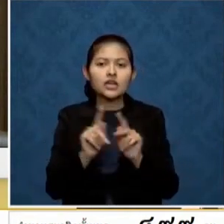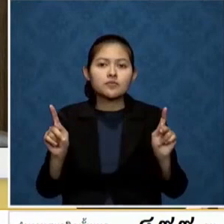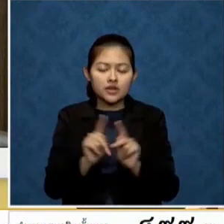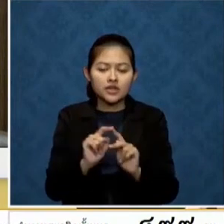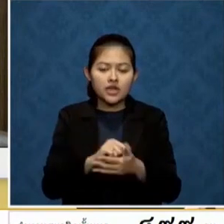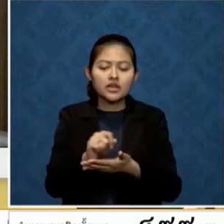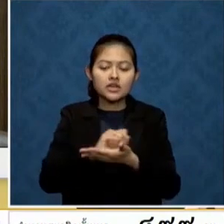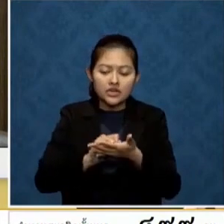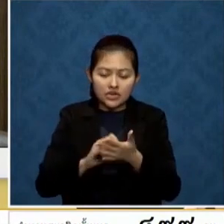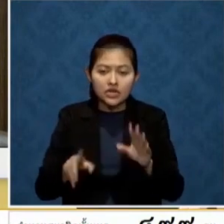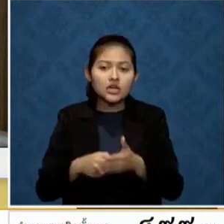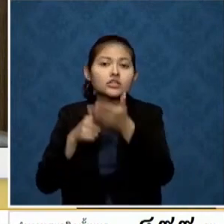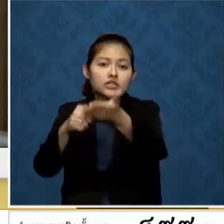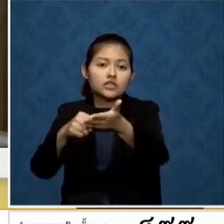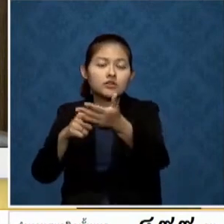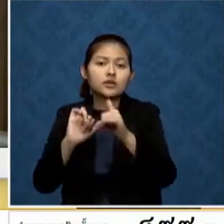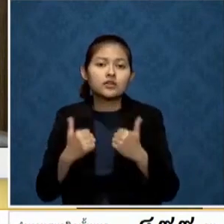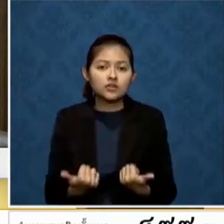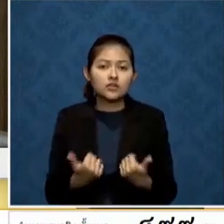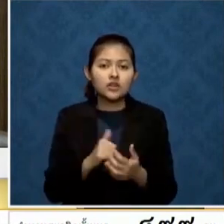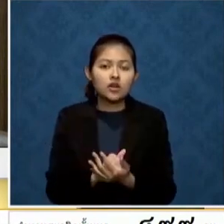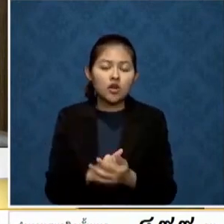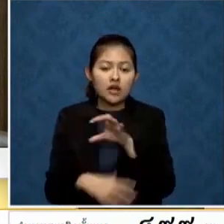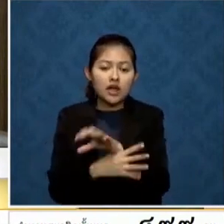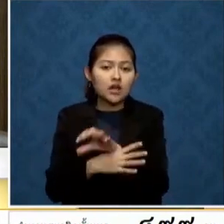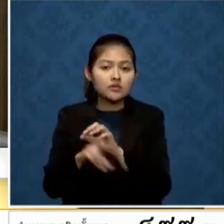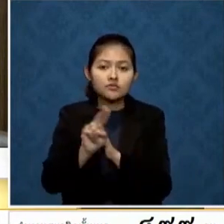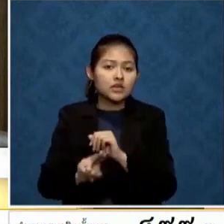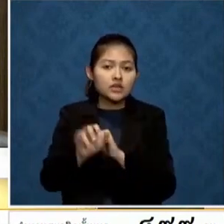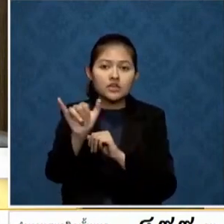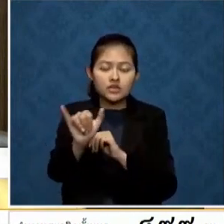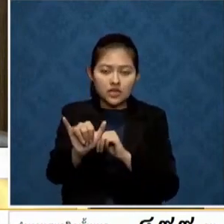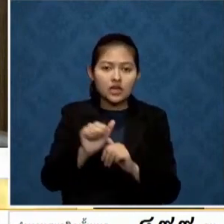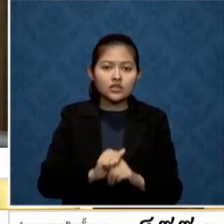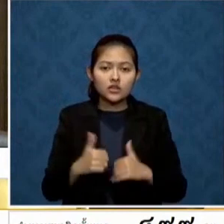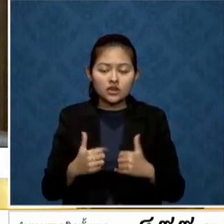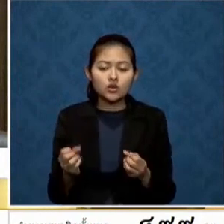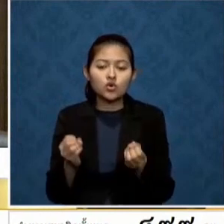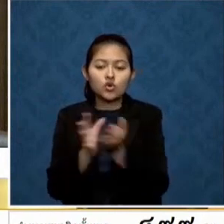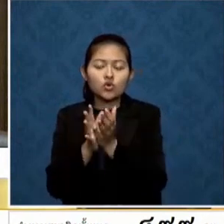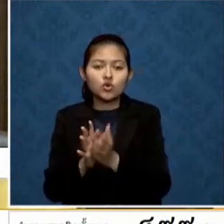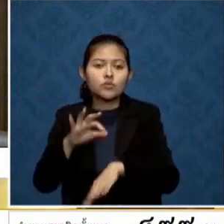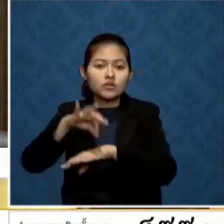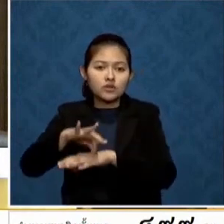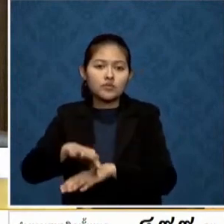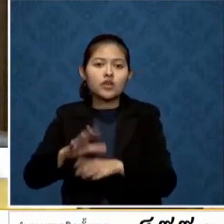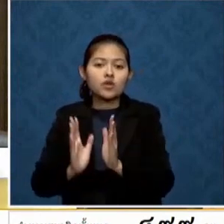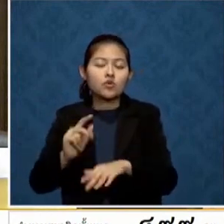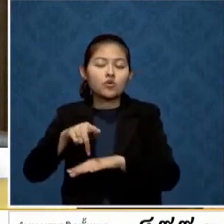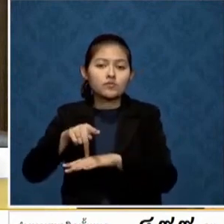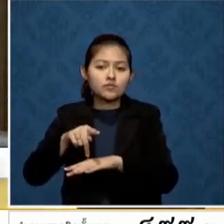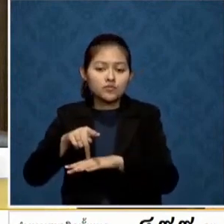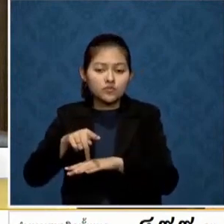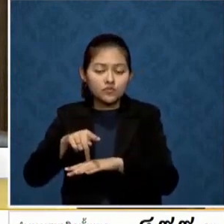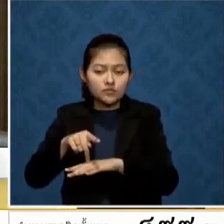เขียนบทเฉพาะการเข้าไปนะครับให้ข้อนี้เนี่ยยังไม่ถูกบังคับใช้ในสภาชุดนี้ดังนั้นเนี่ยไม่กระทบต่อการดำรงตำแหน่งของ 3ท่านอย่างแน่นอนแล้วก็ไม่ได้